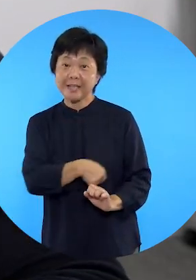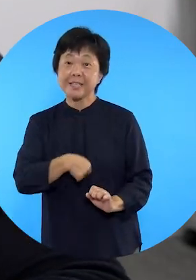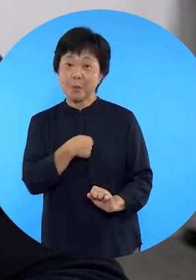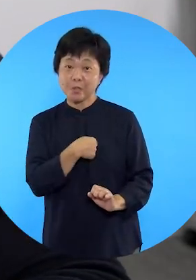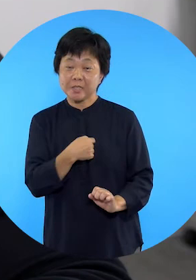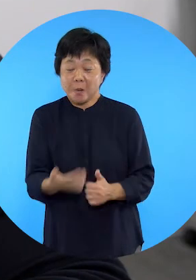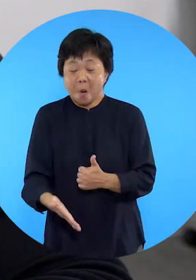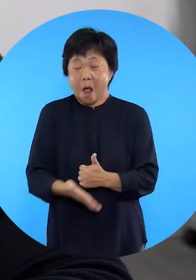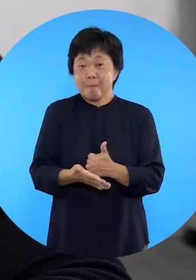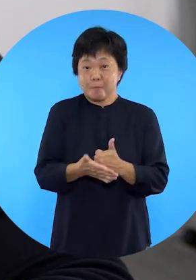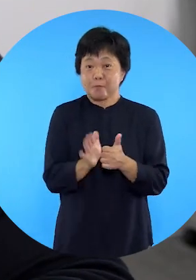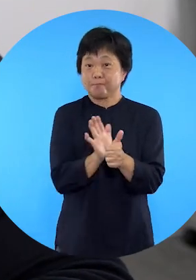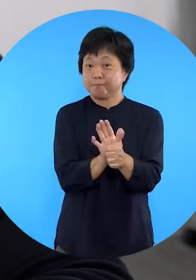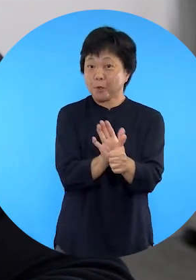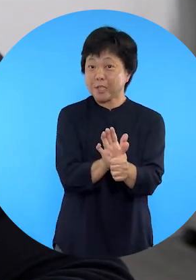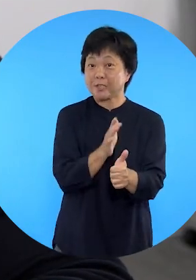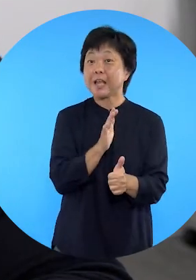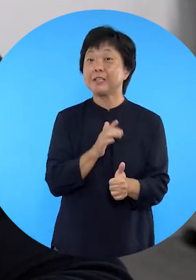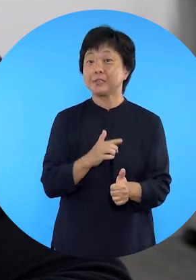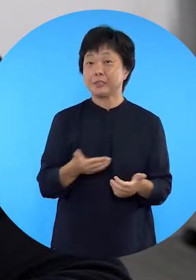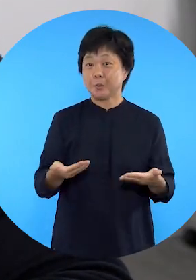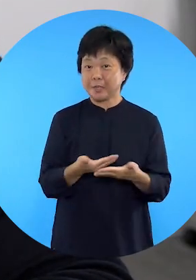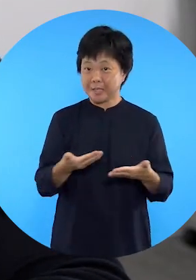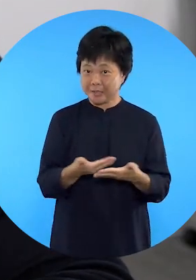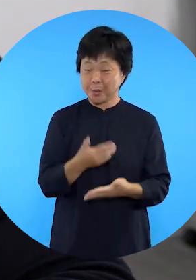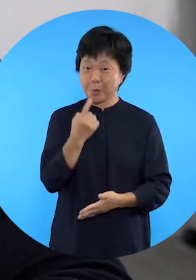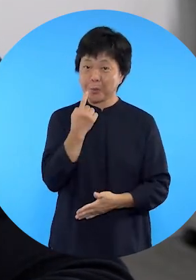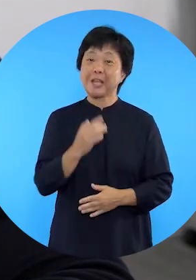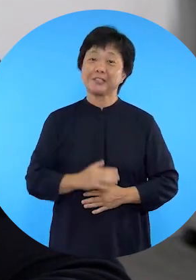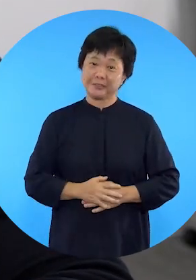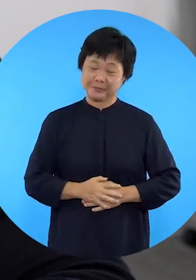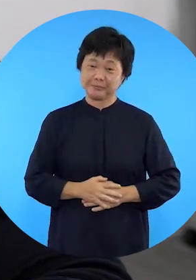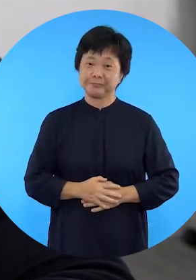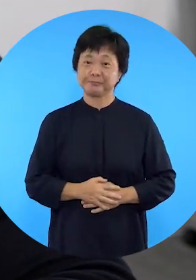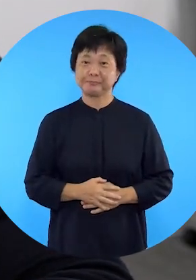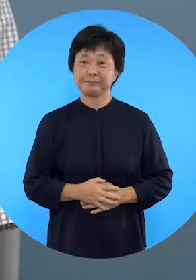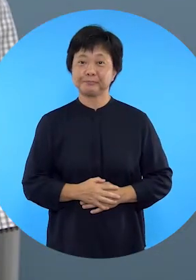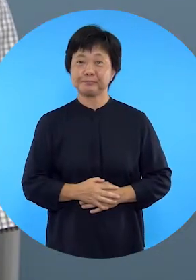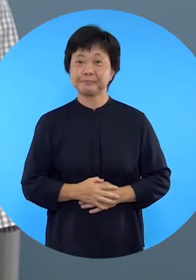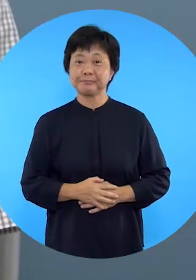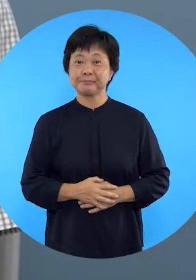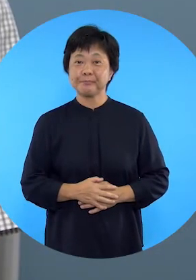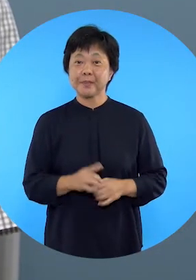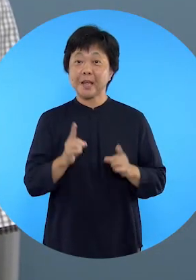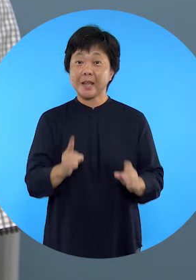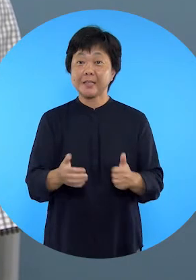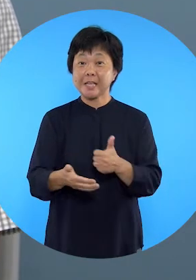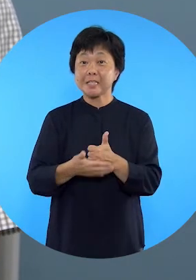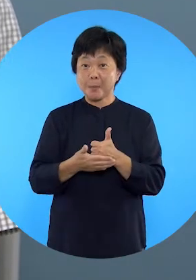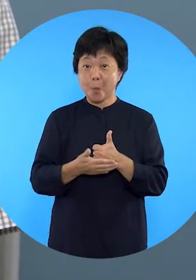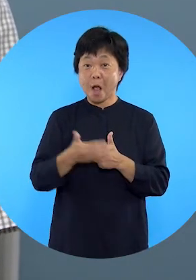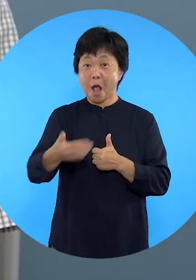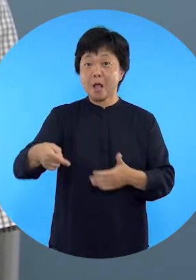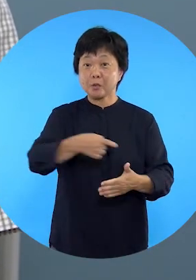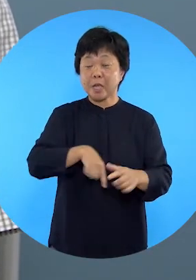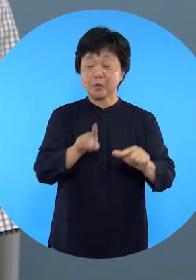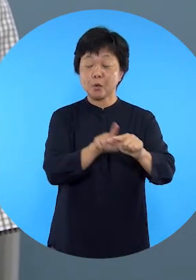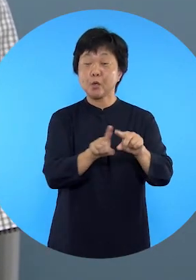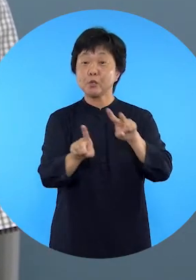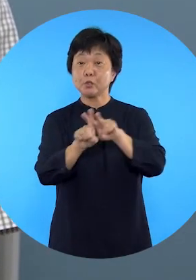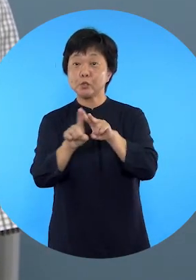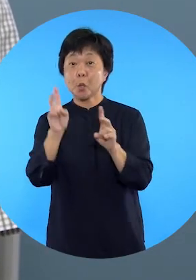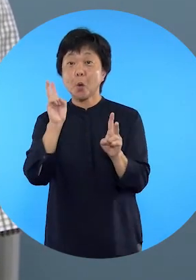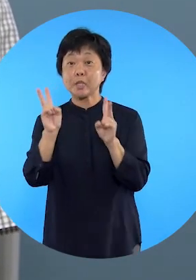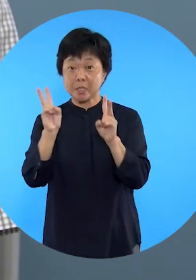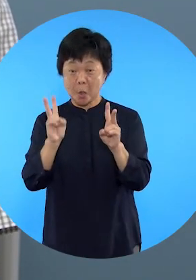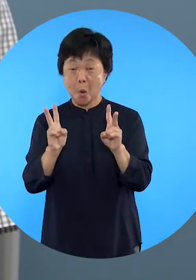ベーションアップというのをお手伝いするのも私たちの仕事ということになります。 ネリサポは区内の中小企業の